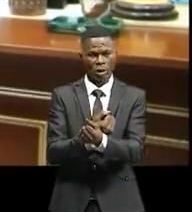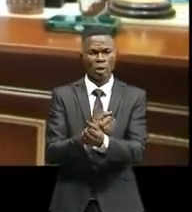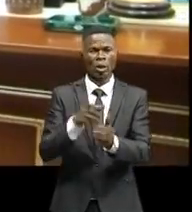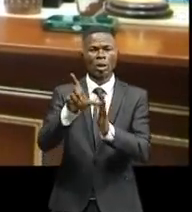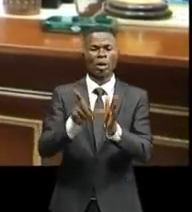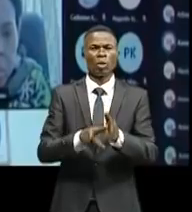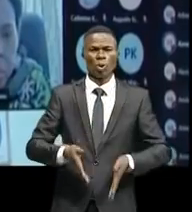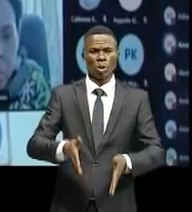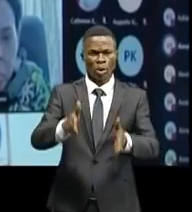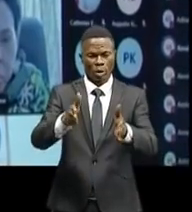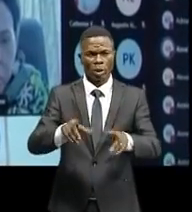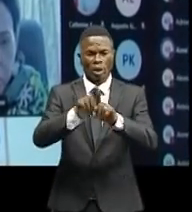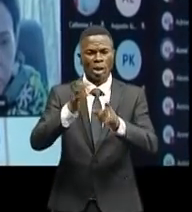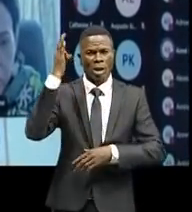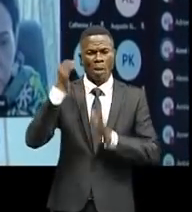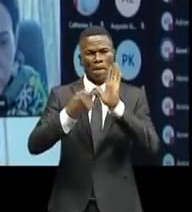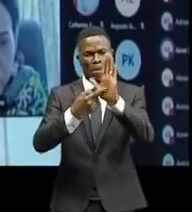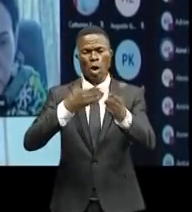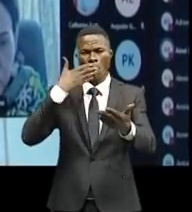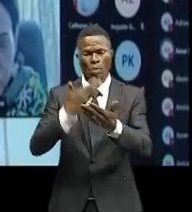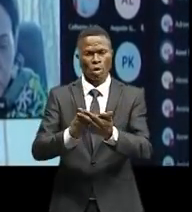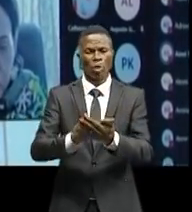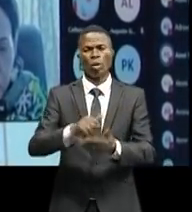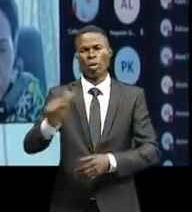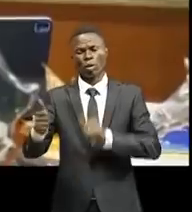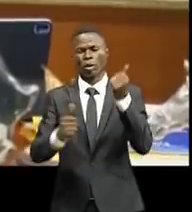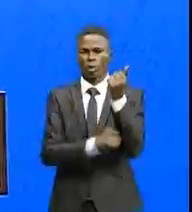de la route et ainsi prêcher par l'exemple.